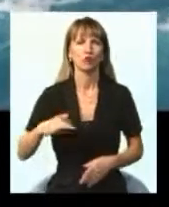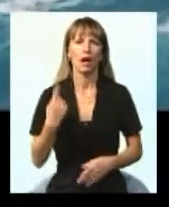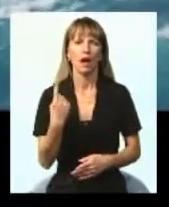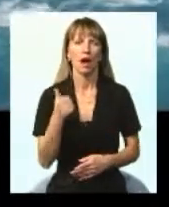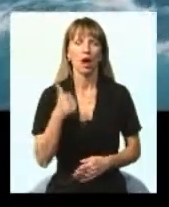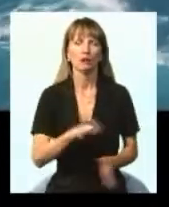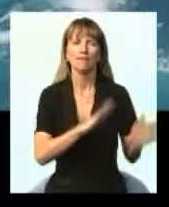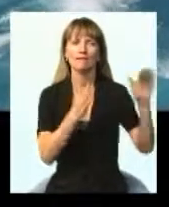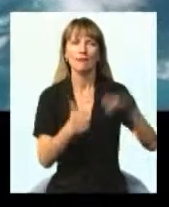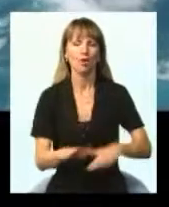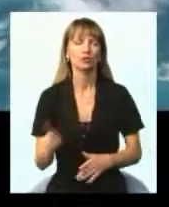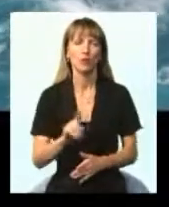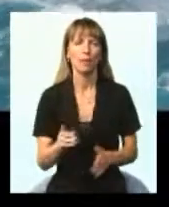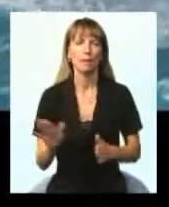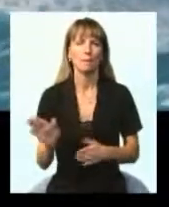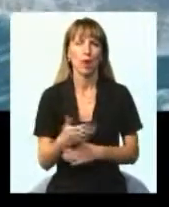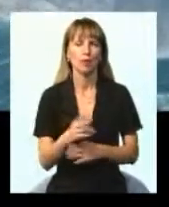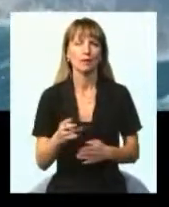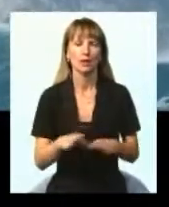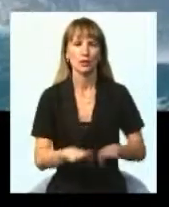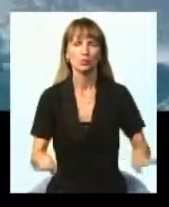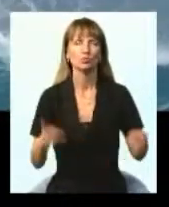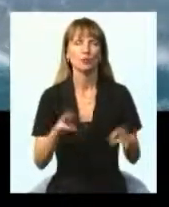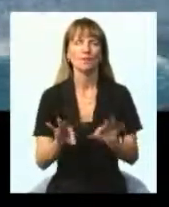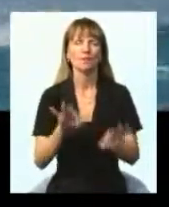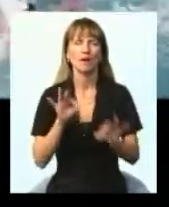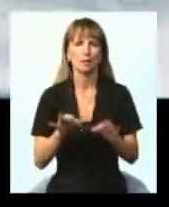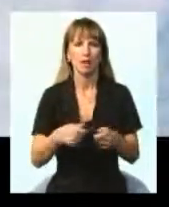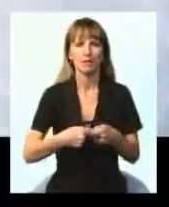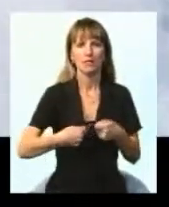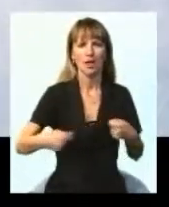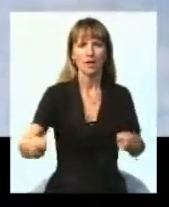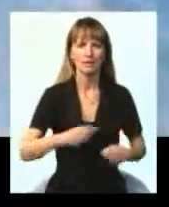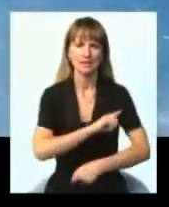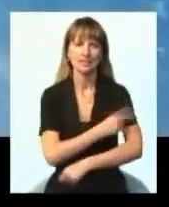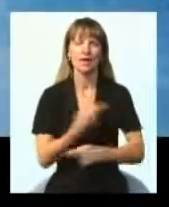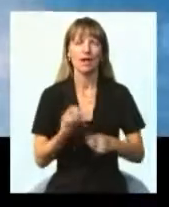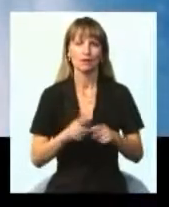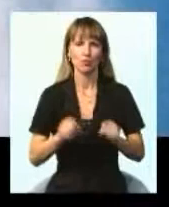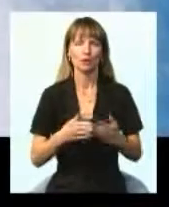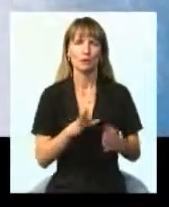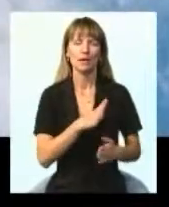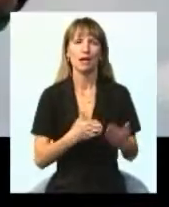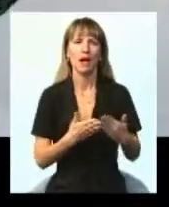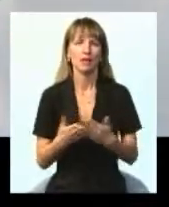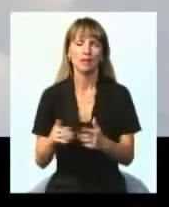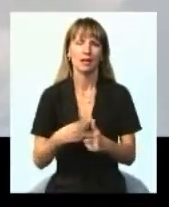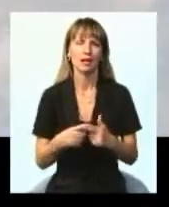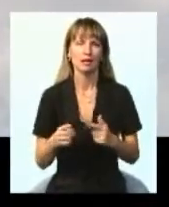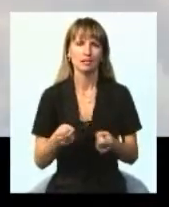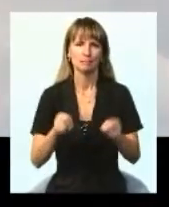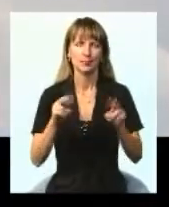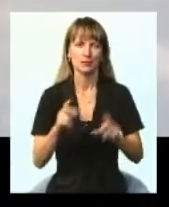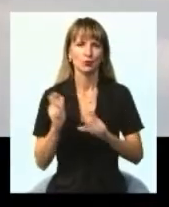хвилі, щоб прокотитися на дошці. Достатньо вибрати належну тягову силу. Це може бути катер або звичайна вантажівка, що